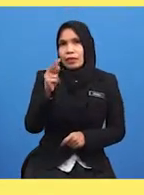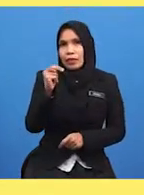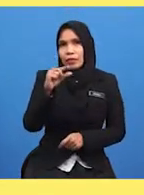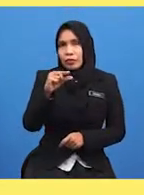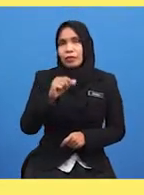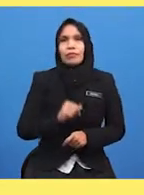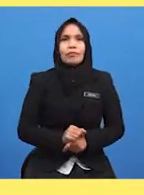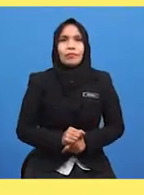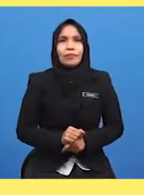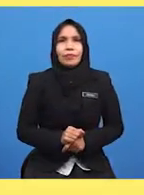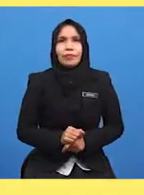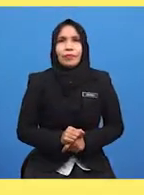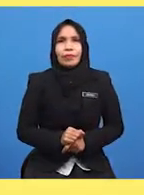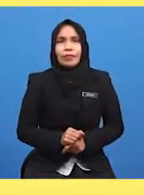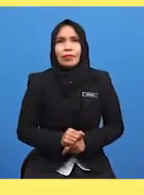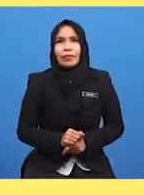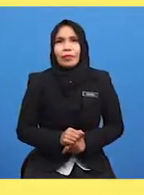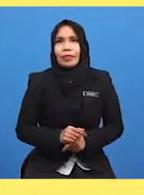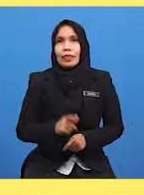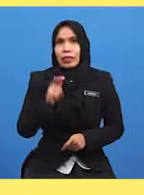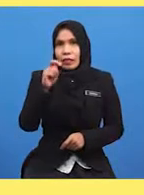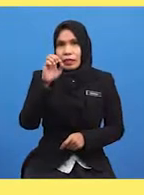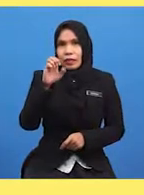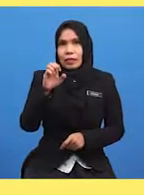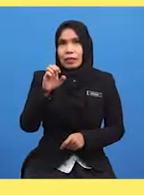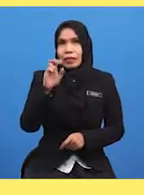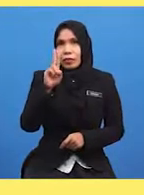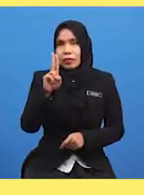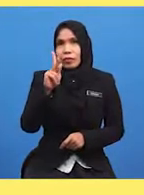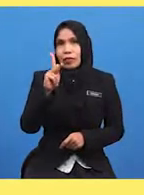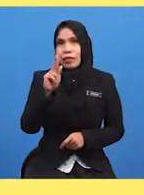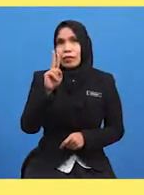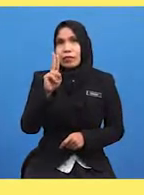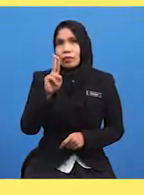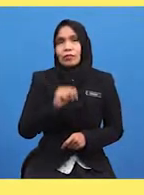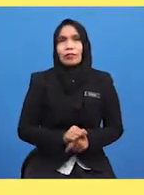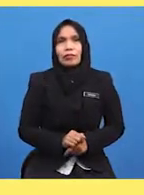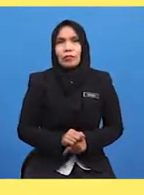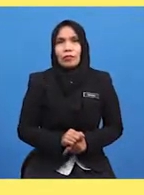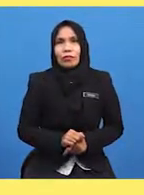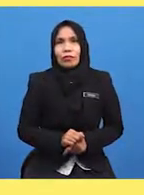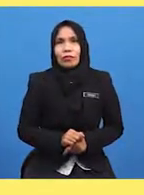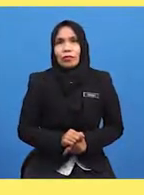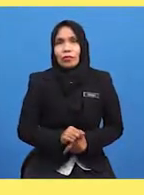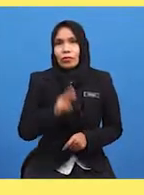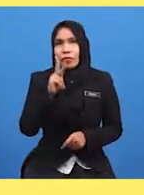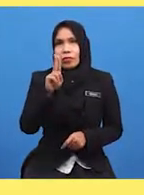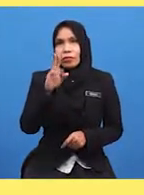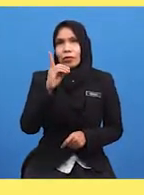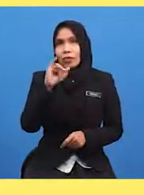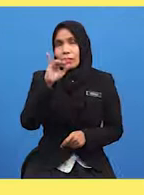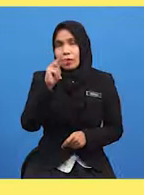atau dikenali sebagai tumpuk Udin dilantik sebagai wakil susah slamor untuk menamatkan perangsang the